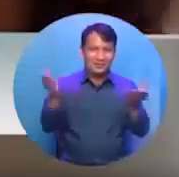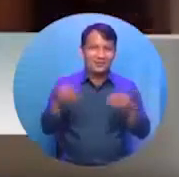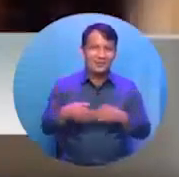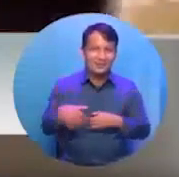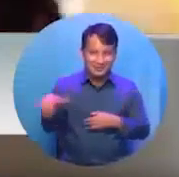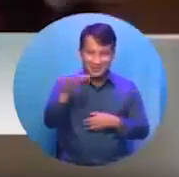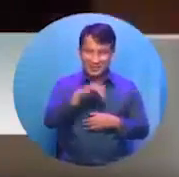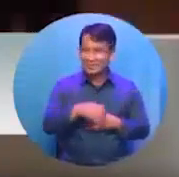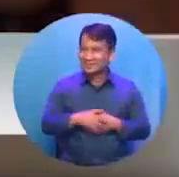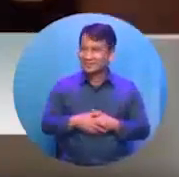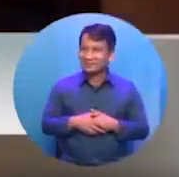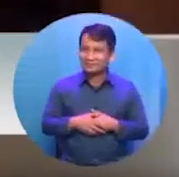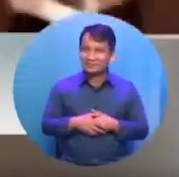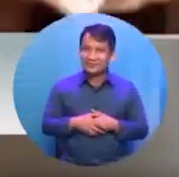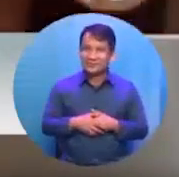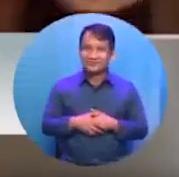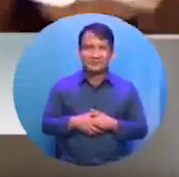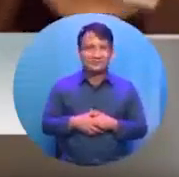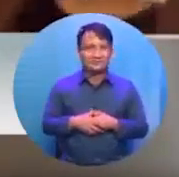30,000 na!